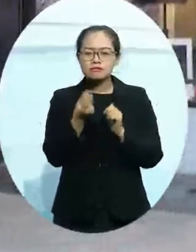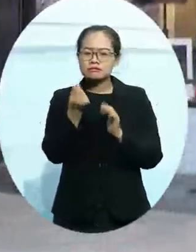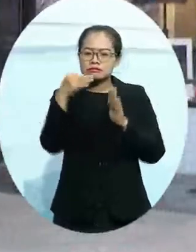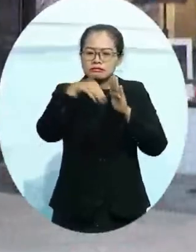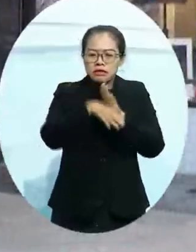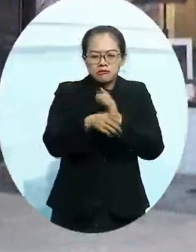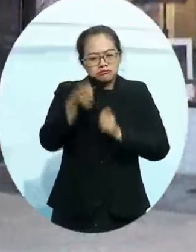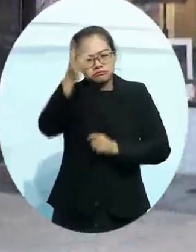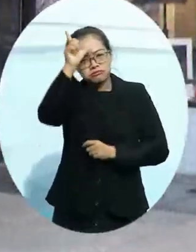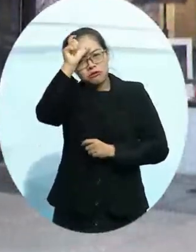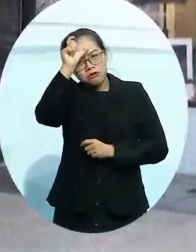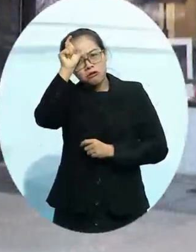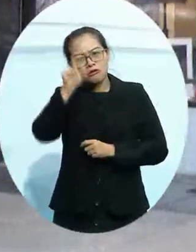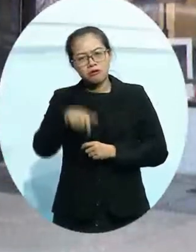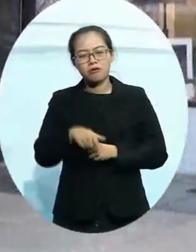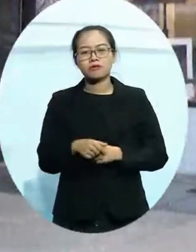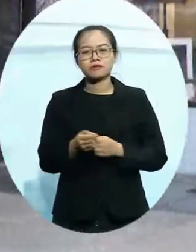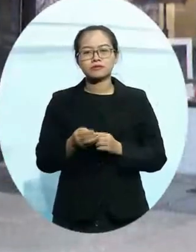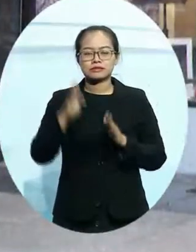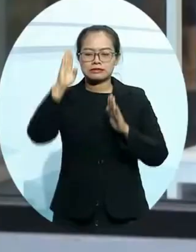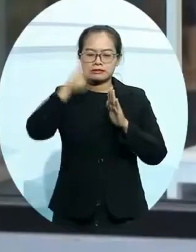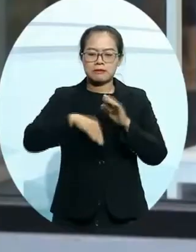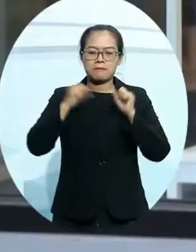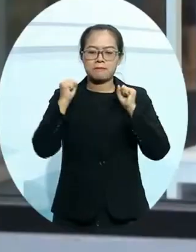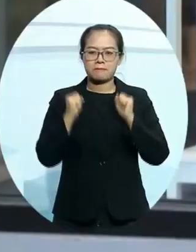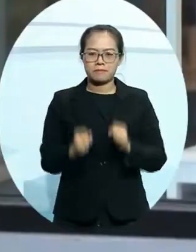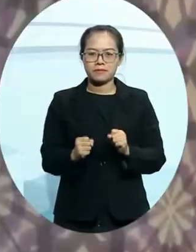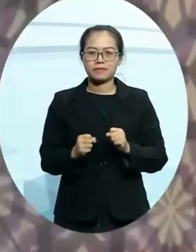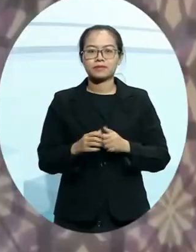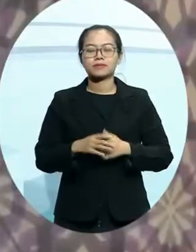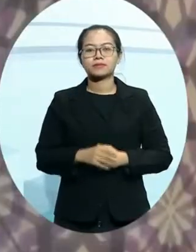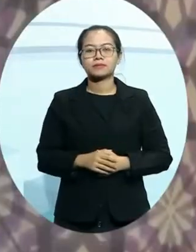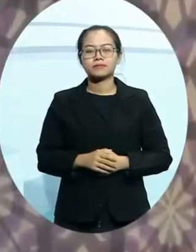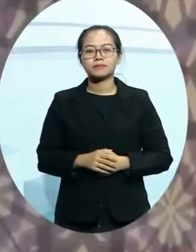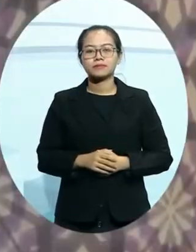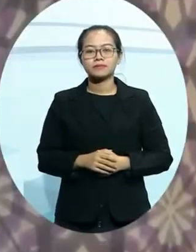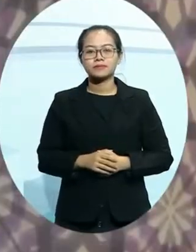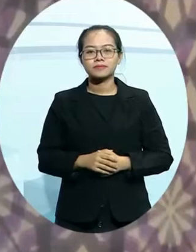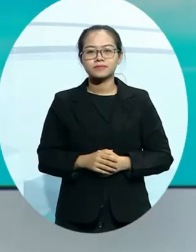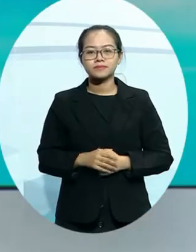tăng 1,7%, giảm mạnh so với mức dự báo 2,8% hồi tháng 3.